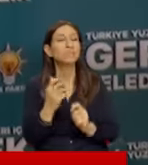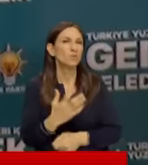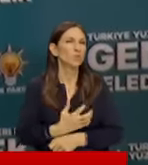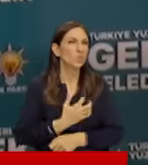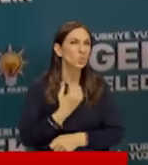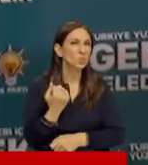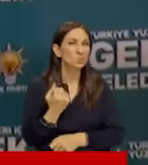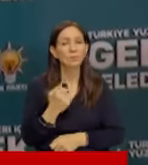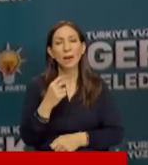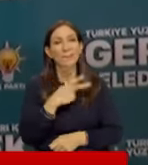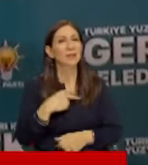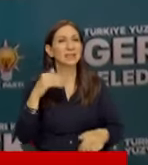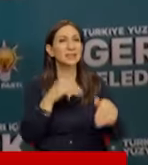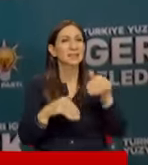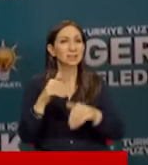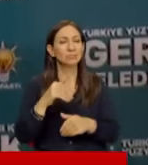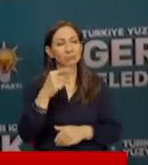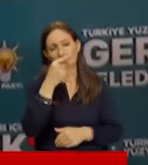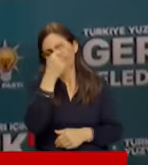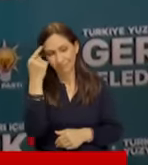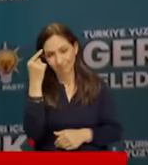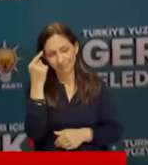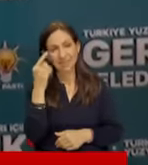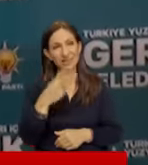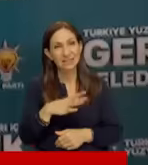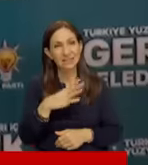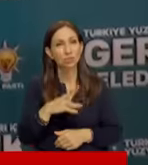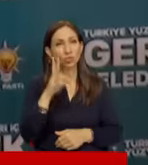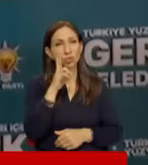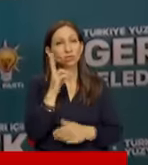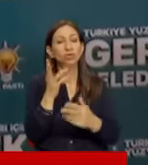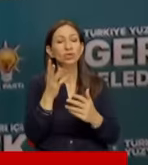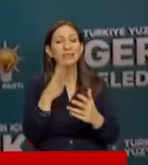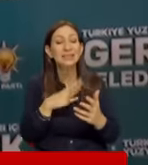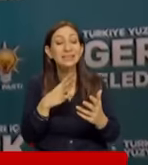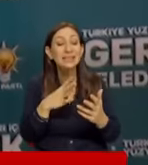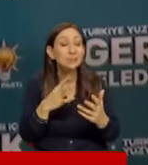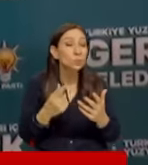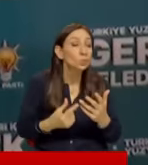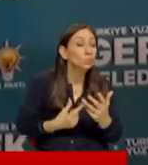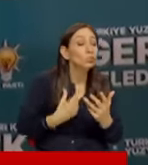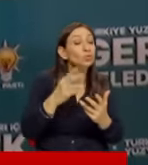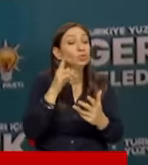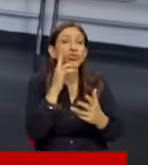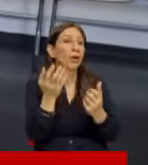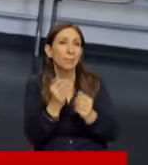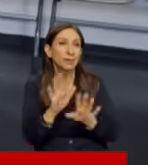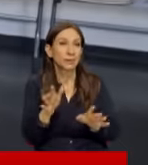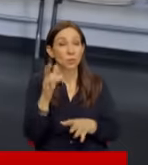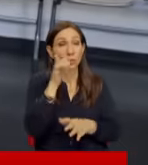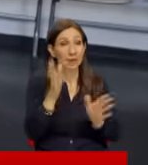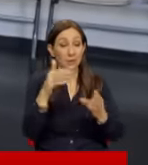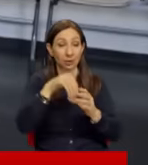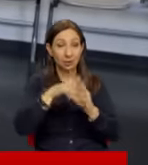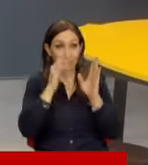Maalesef yerel seçim imtihanından istediğimiz, umduğumuz neticeyi alamadı. Türkiye